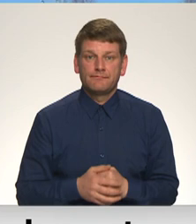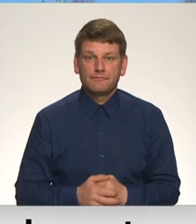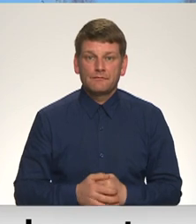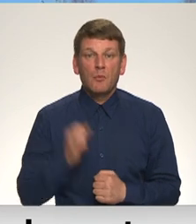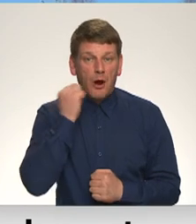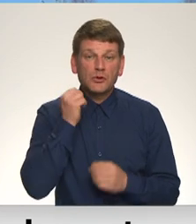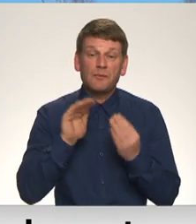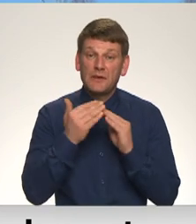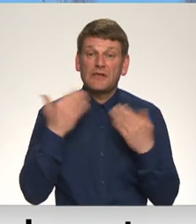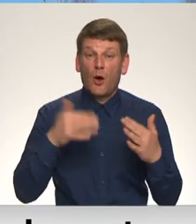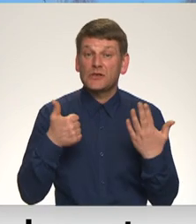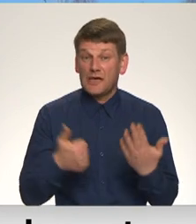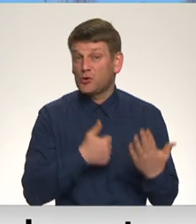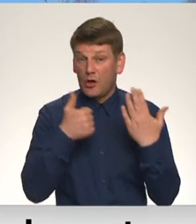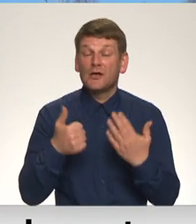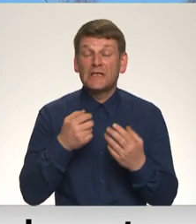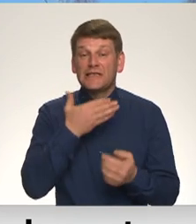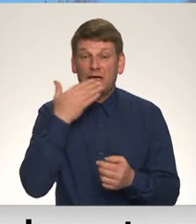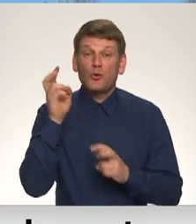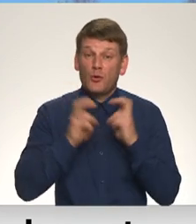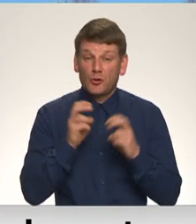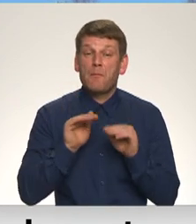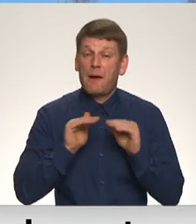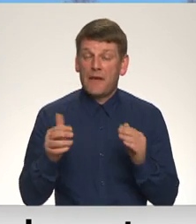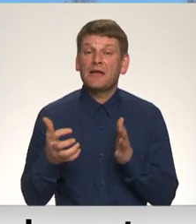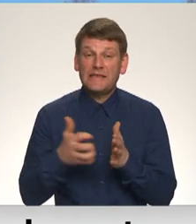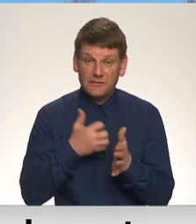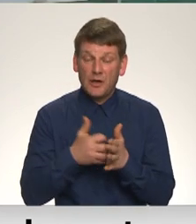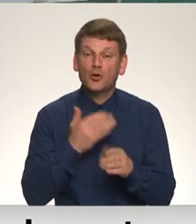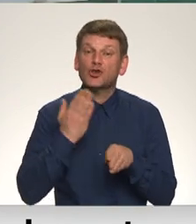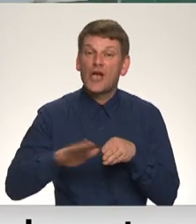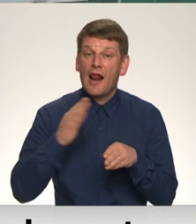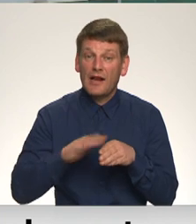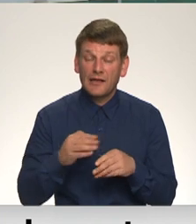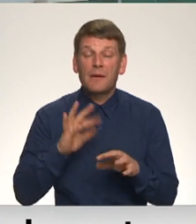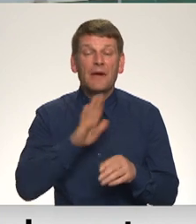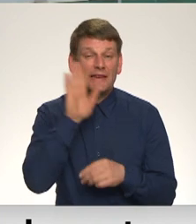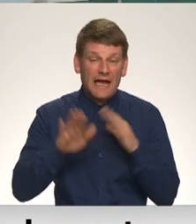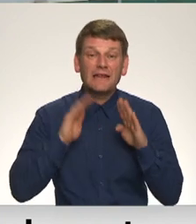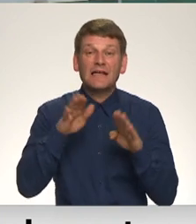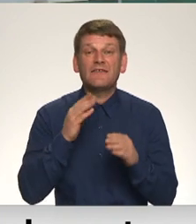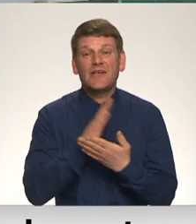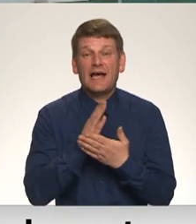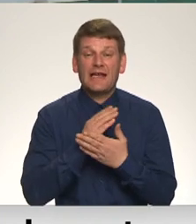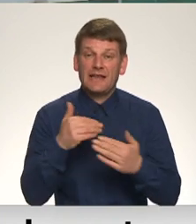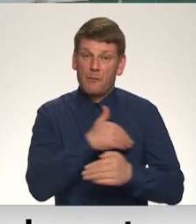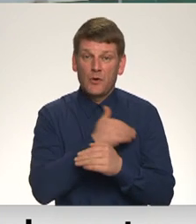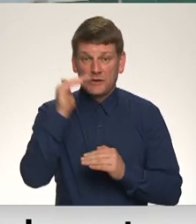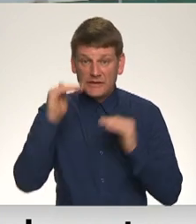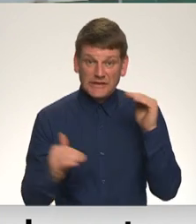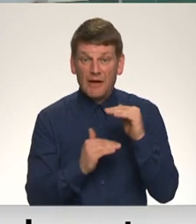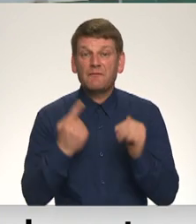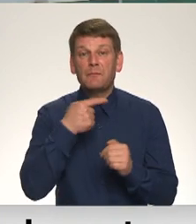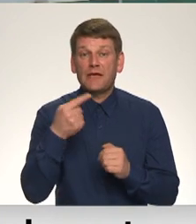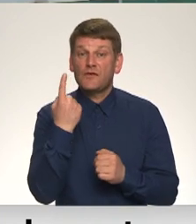Bauskas pilsētā jau 6. Gadu siltumražošanā pamatā tiek izmantota šķelda, bet dienakts vidējai temperatūrai noslīdot zem mīnus